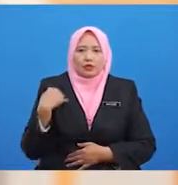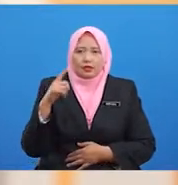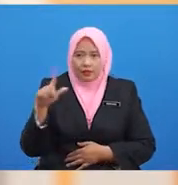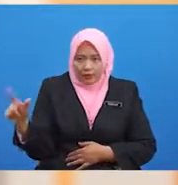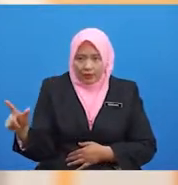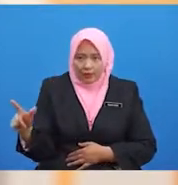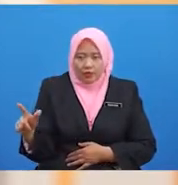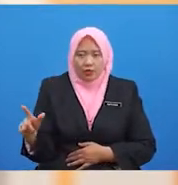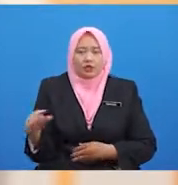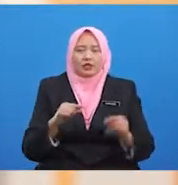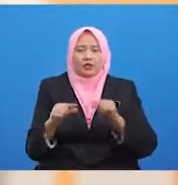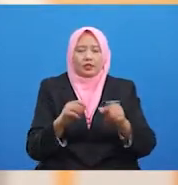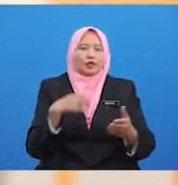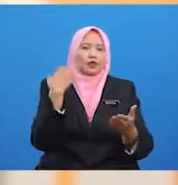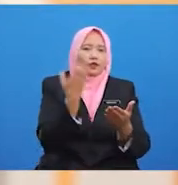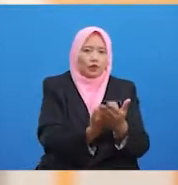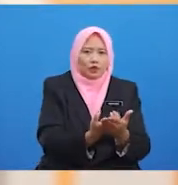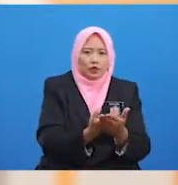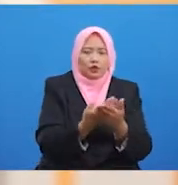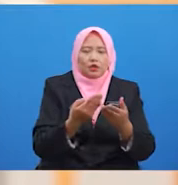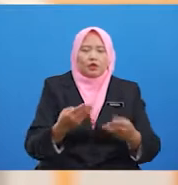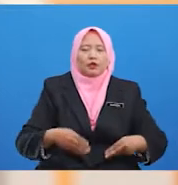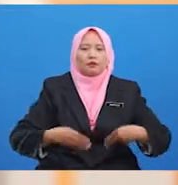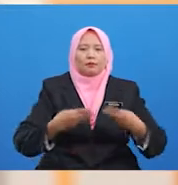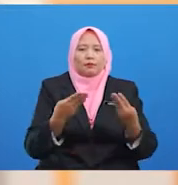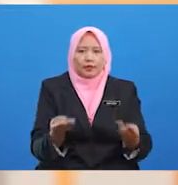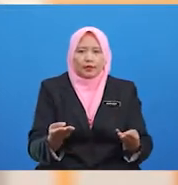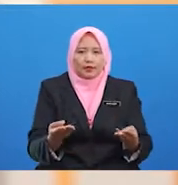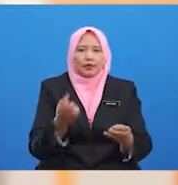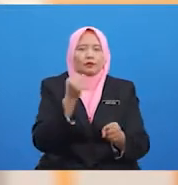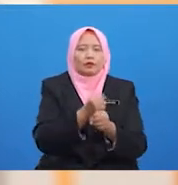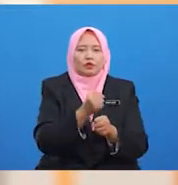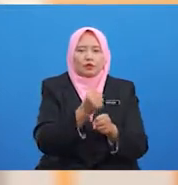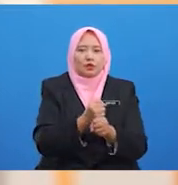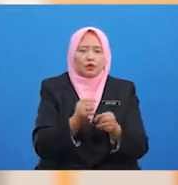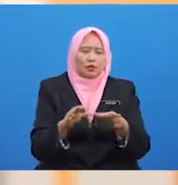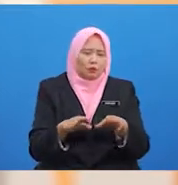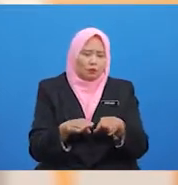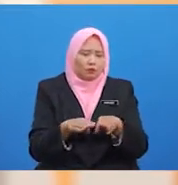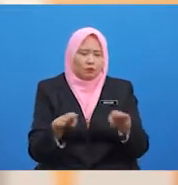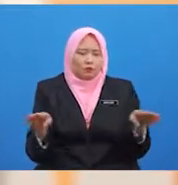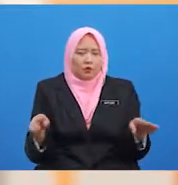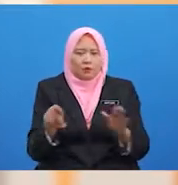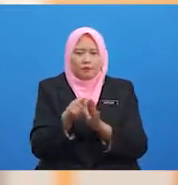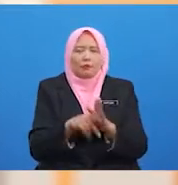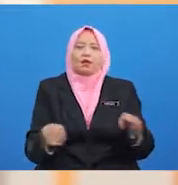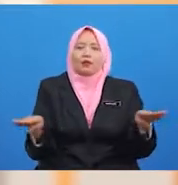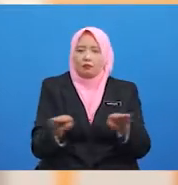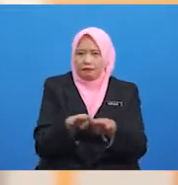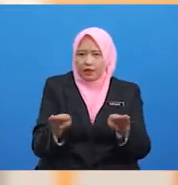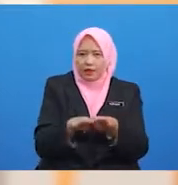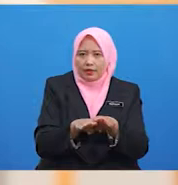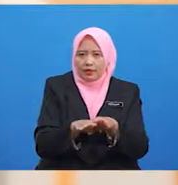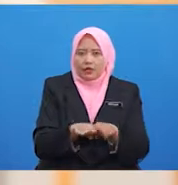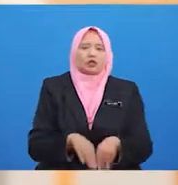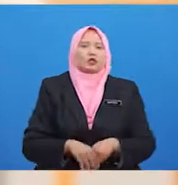ekonomi yang menawarkan pelbagai perkhidmatan. Sektor tertia ini juga disebut sebagai